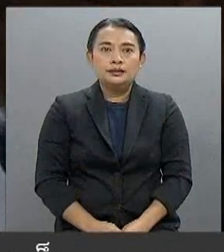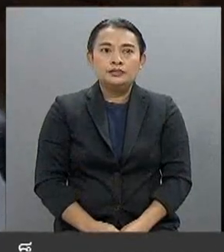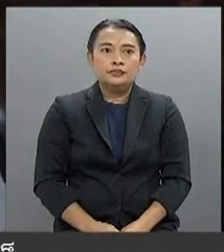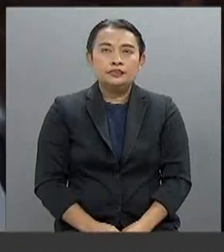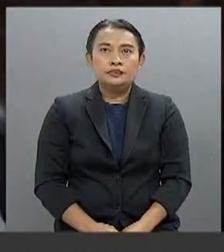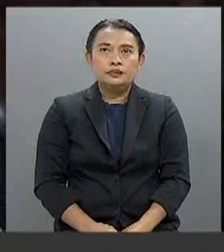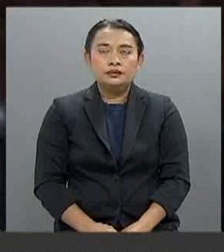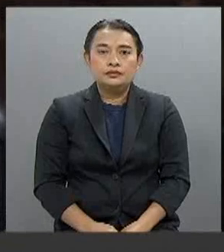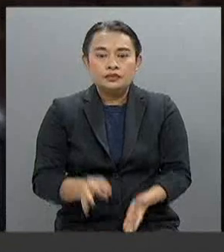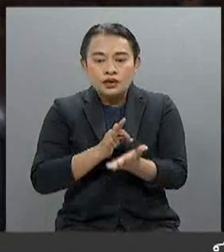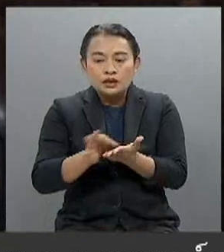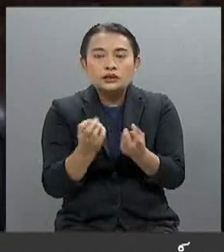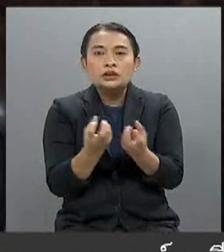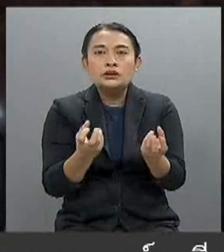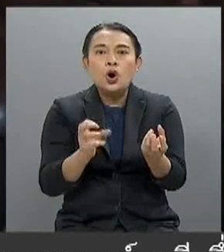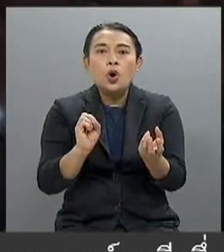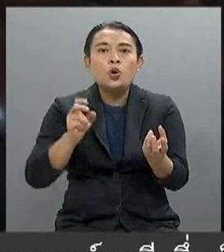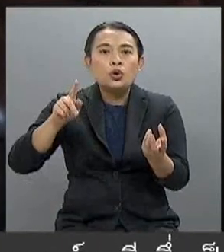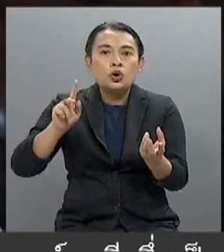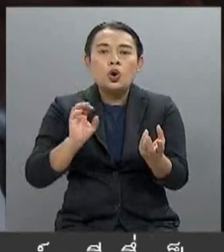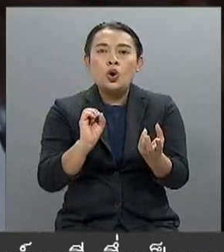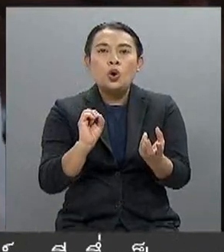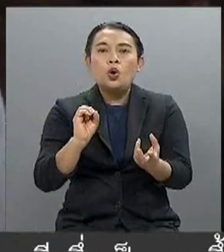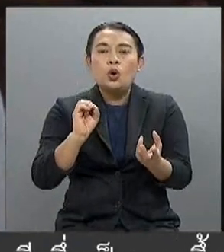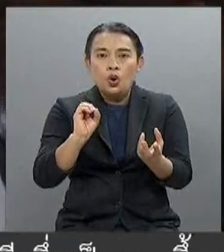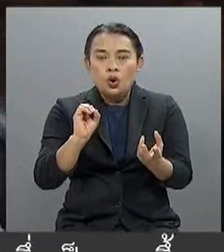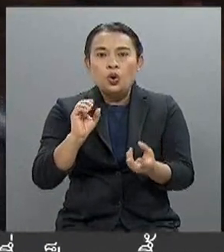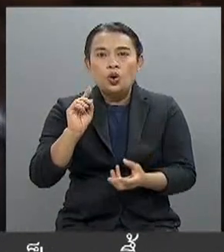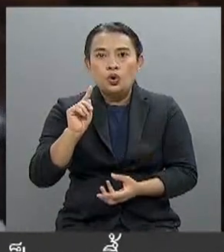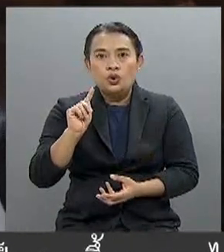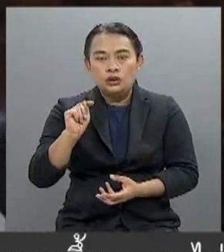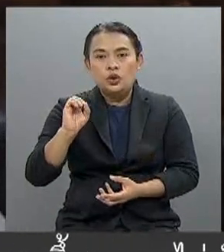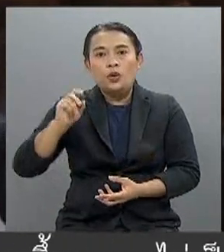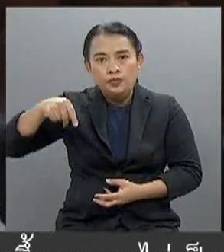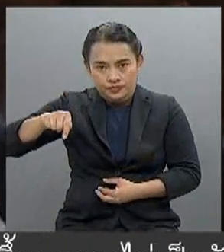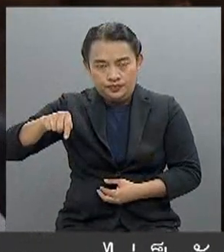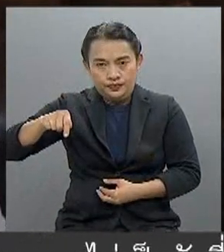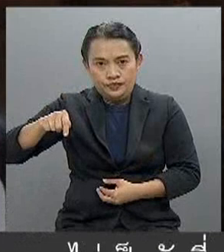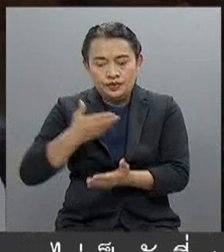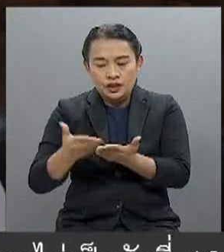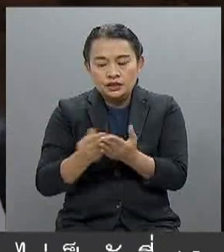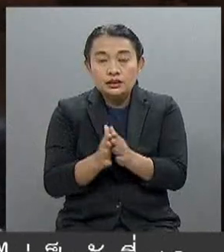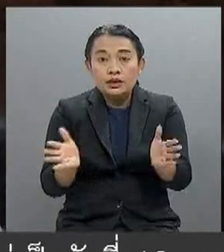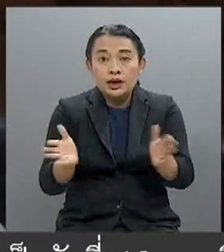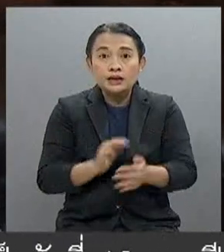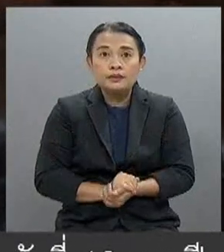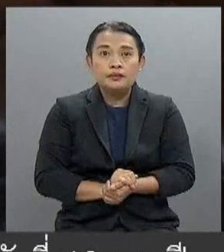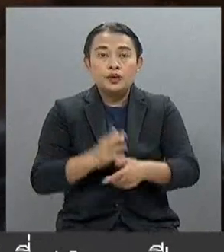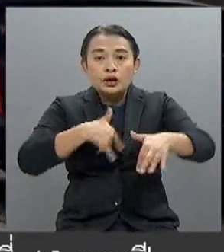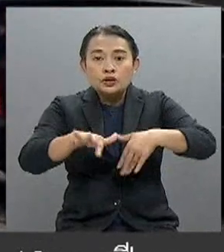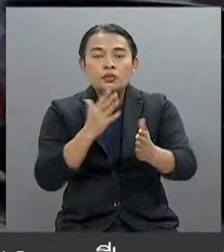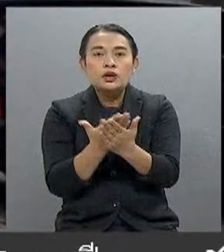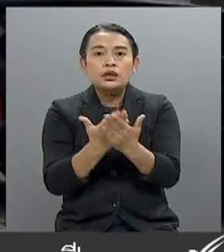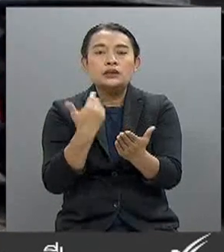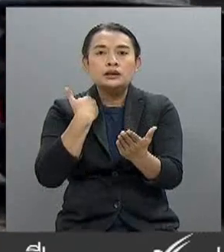อท็อปของสินค้าของพื้นที่แล้วคนชาวบ้านเนี่ยจะมีเงินสัมผัสกันตลอดเวลา